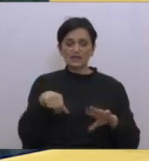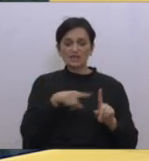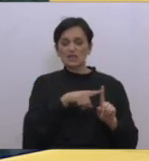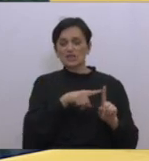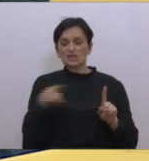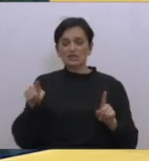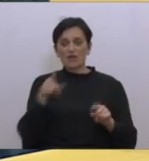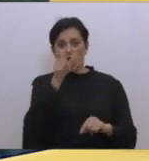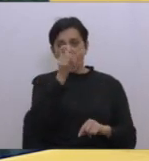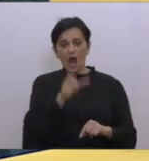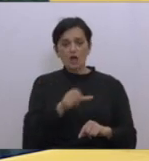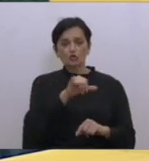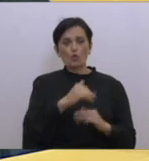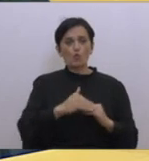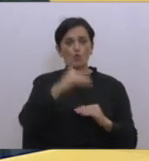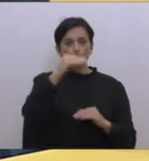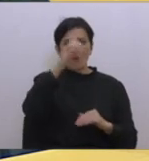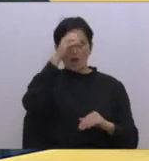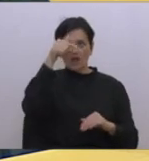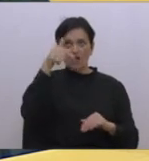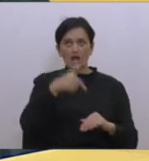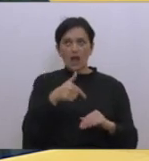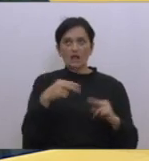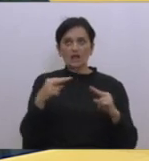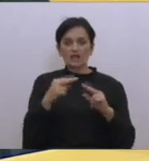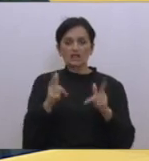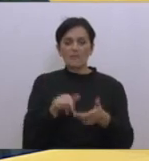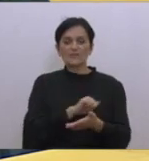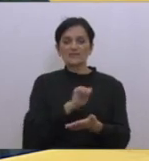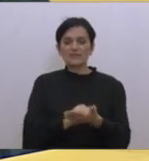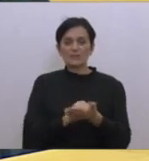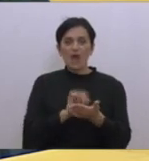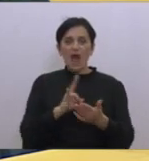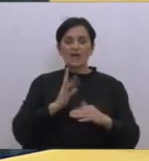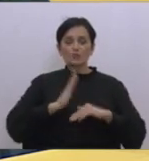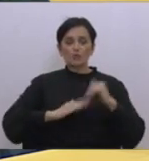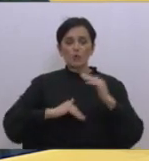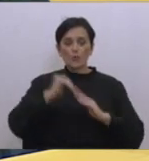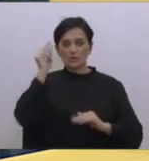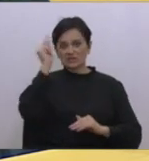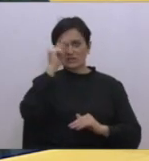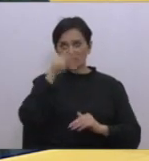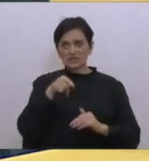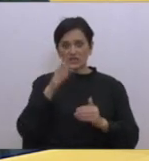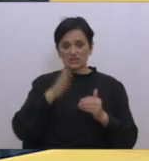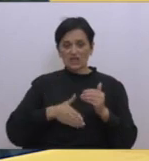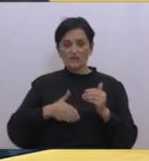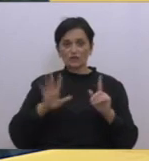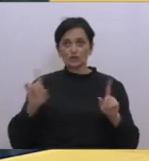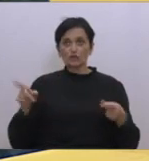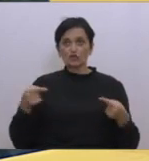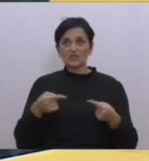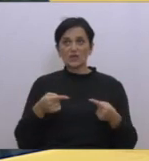ადამიანი, რომელსაც აქვს უმაღლესი განათლების დამადასტურებელი დიპლომი, ან პროფესიული სასწავლებლის დამთავრების